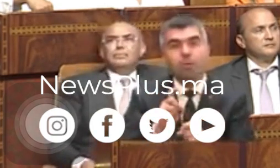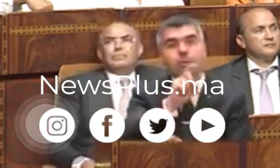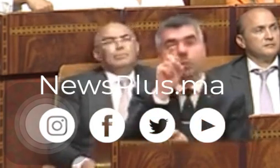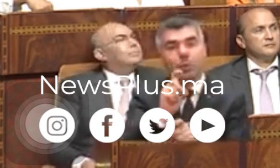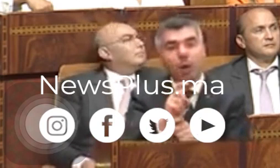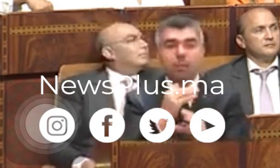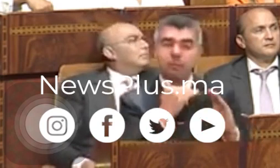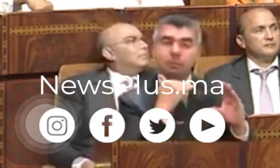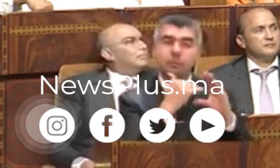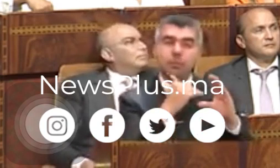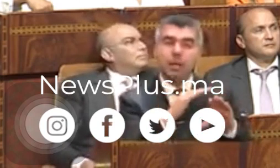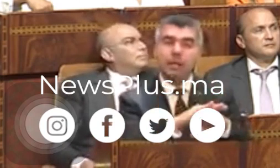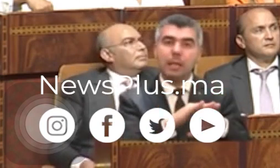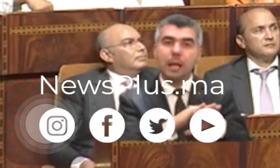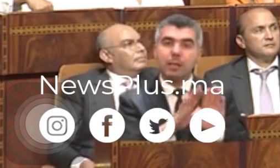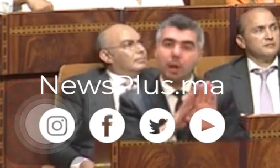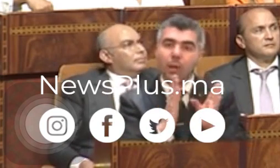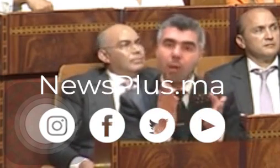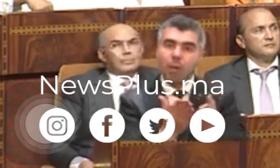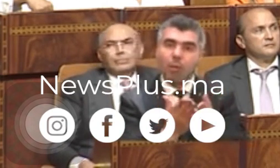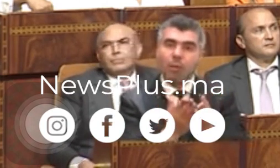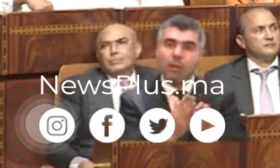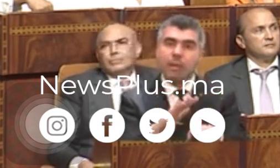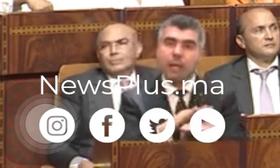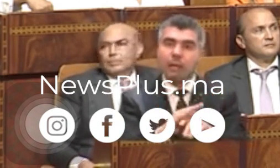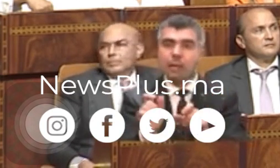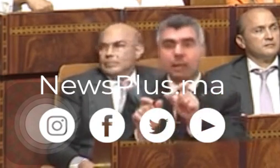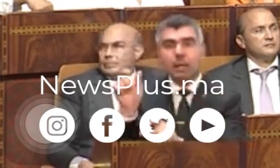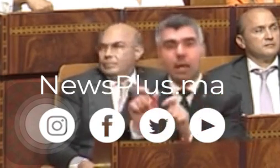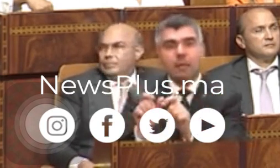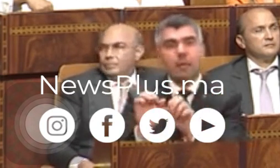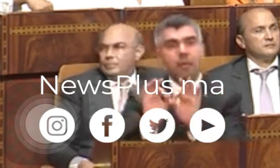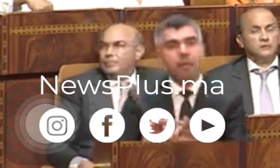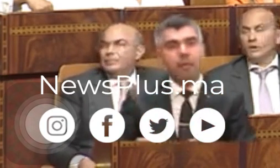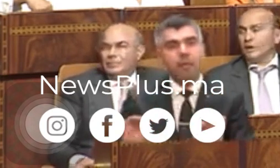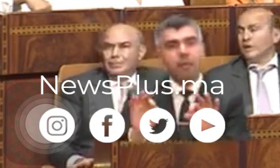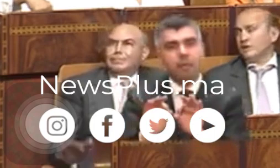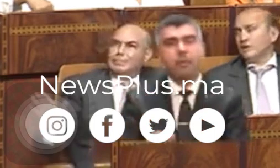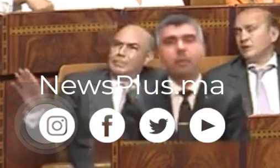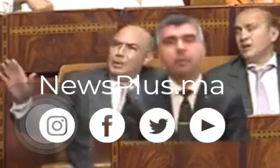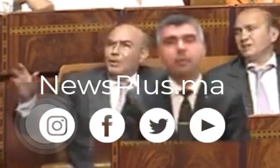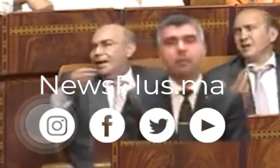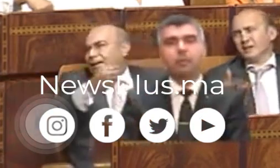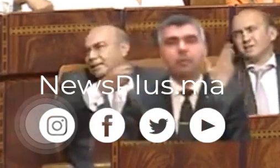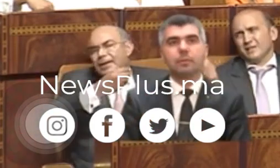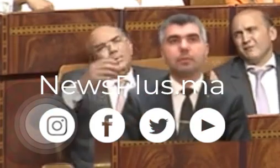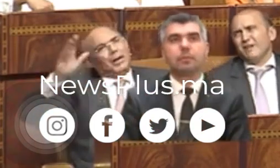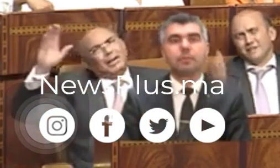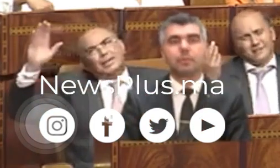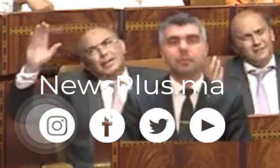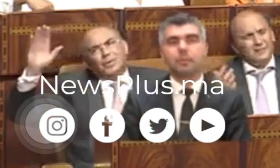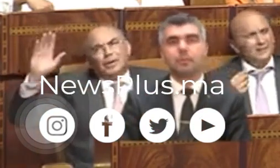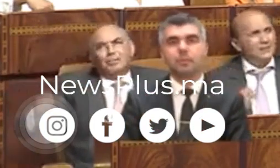سؤال يتعلق بالسياسة العامة ماشي السياسة العمومية، وبالتالي فإنه المكتب ما